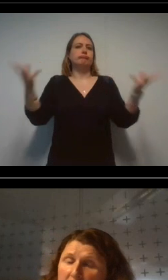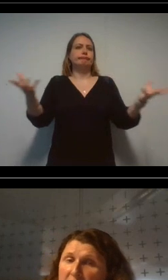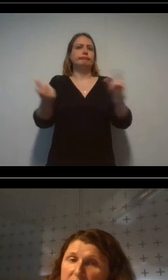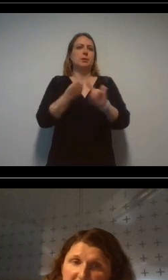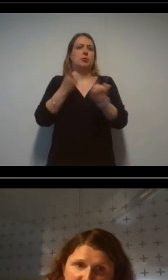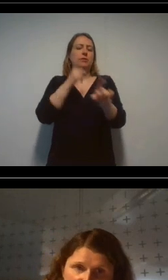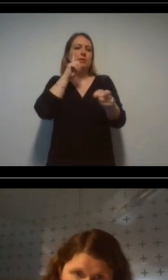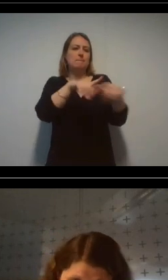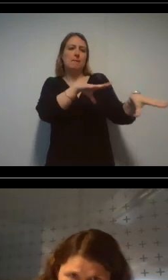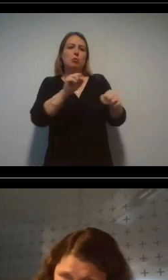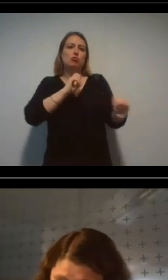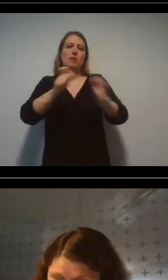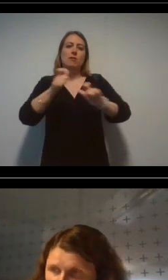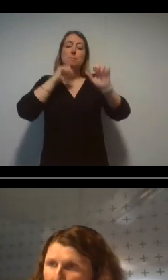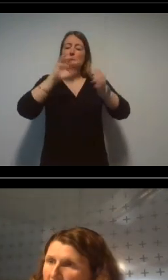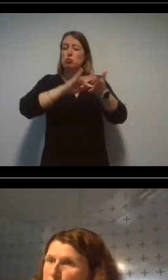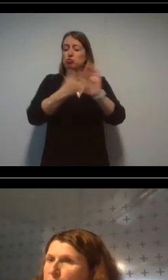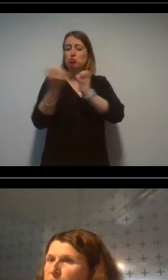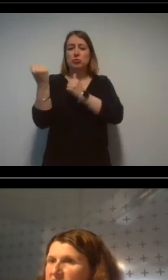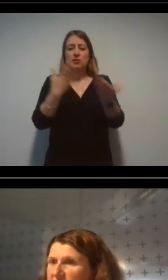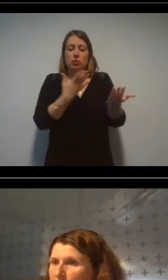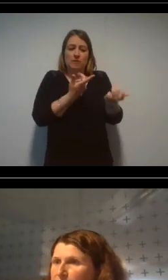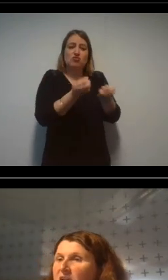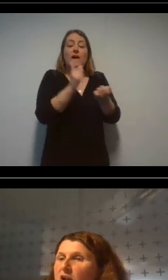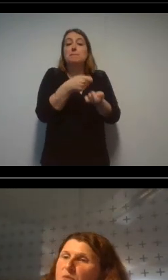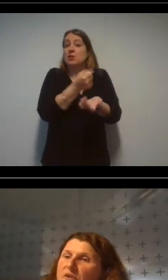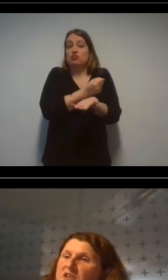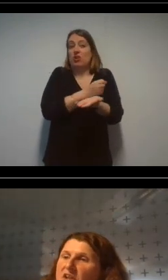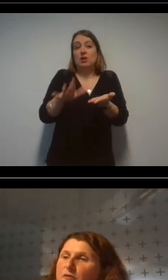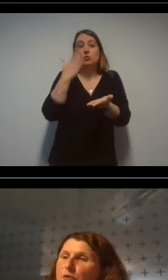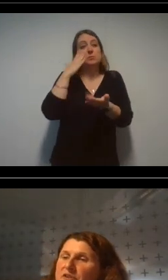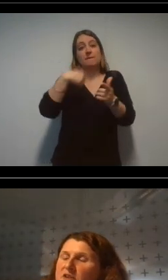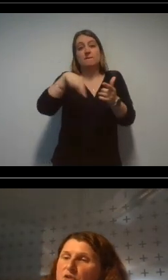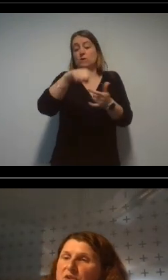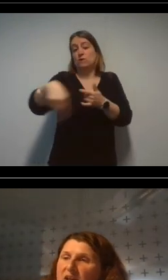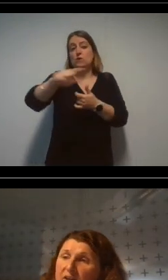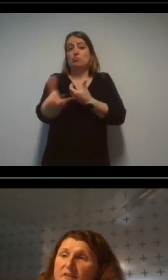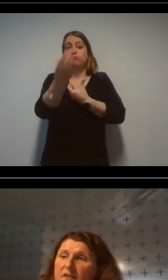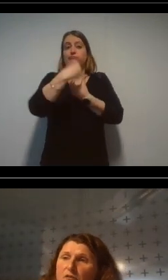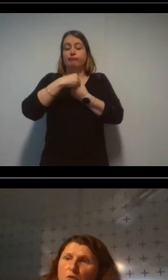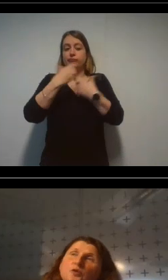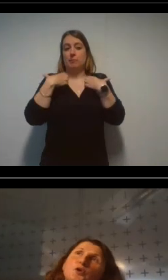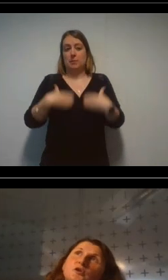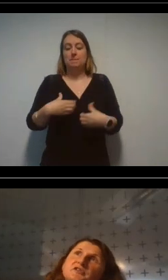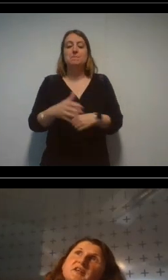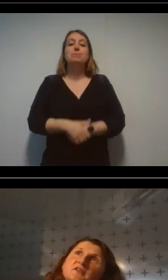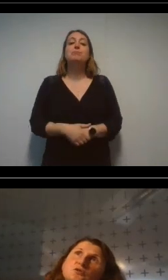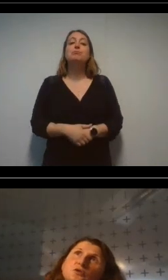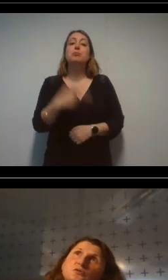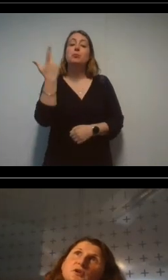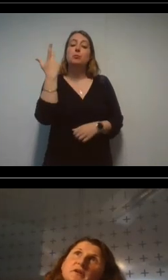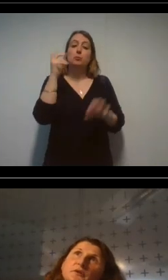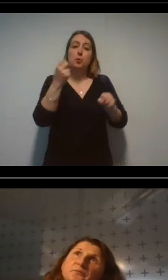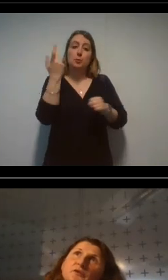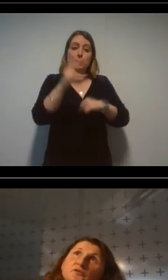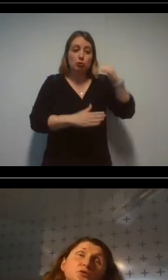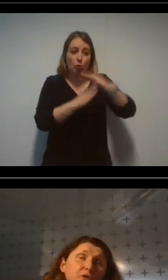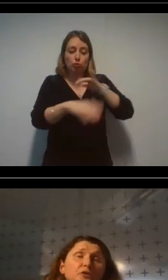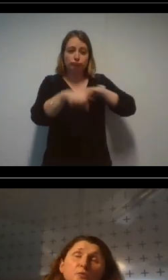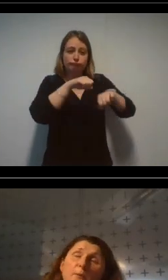votre offre via cet espace. C'est évidemment totalement gratuit pour nos adhérents. Vous pouvez gérer vos candidatures en direct et vos candidatures quand vous